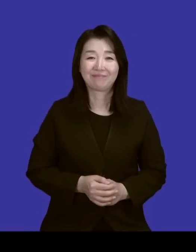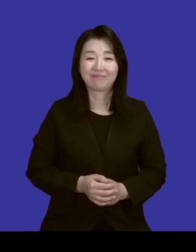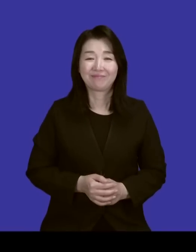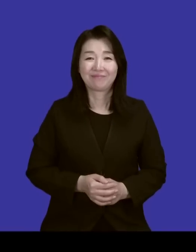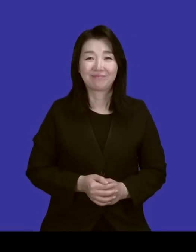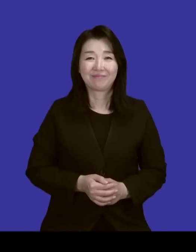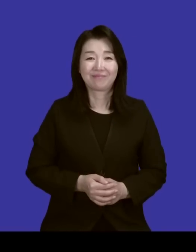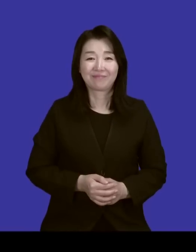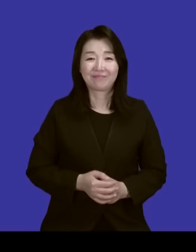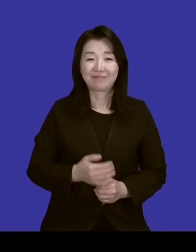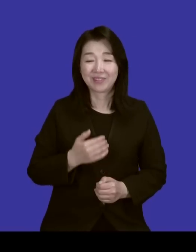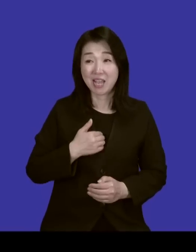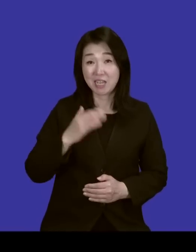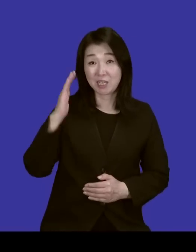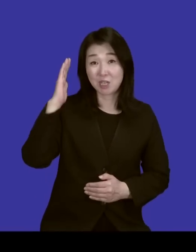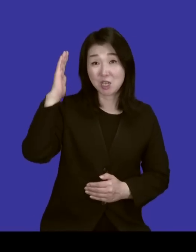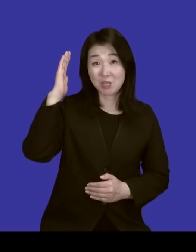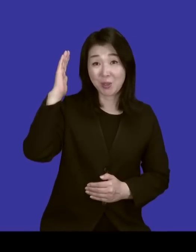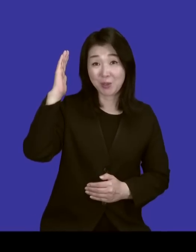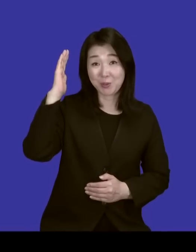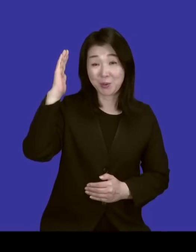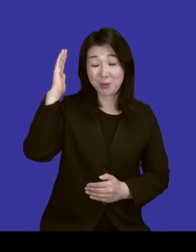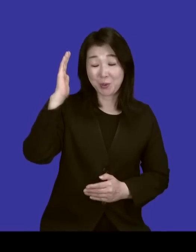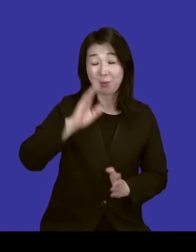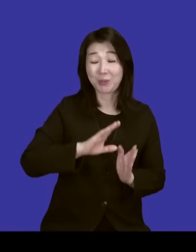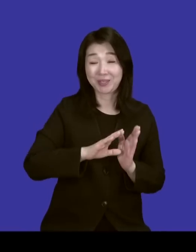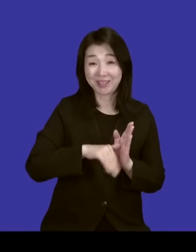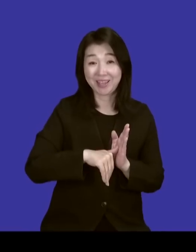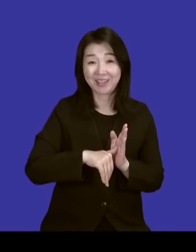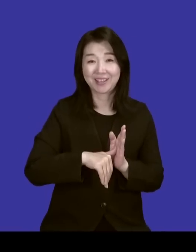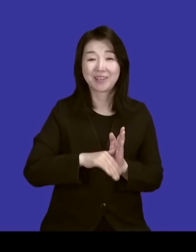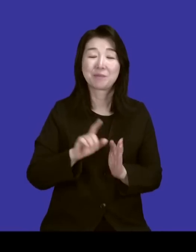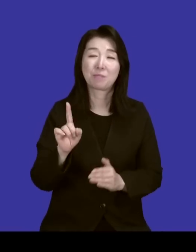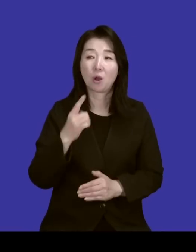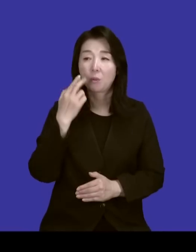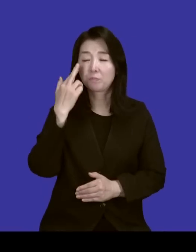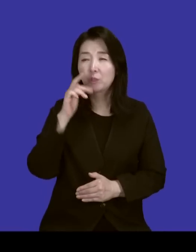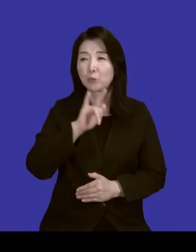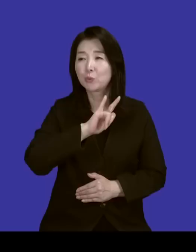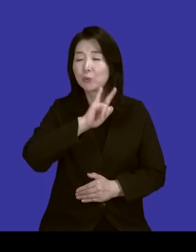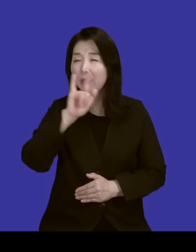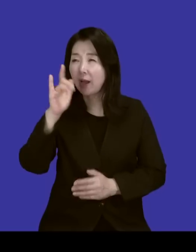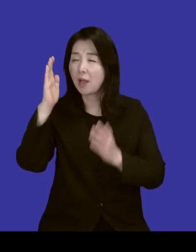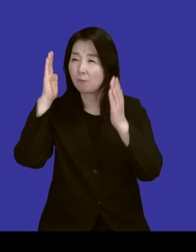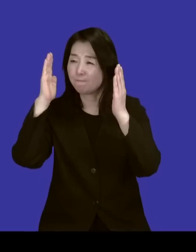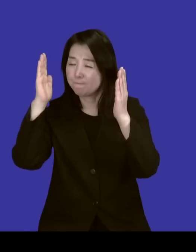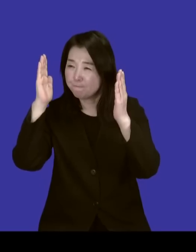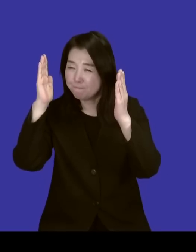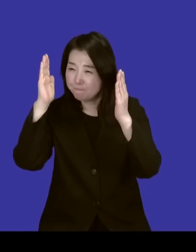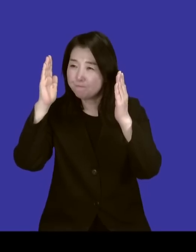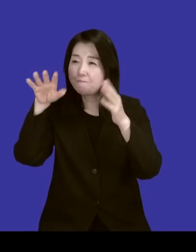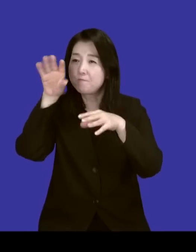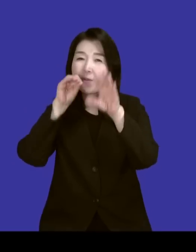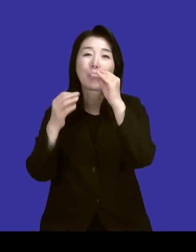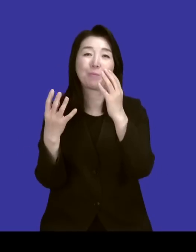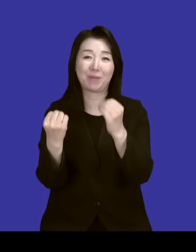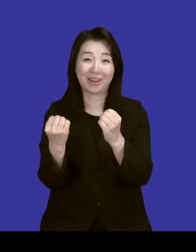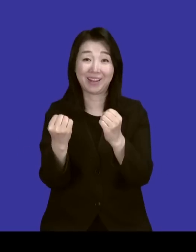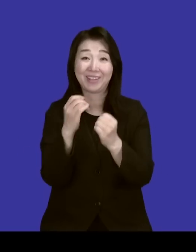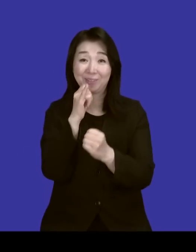제가 제 설교에 제가 물론 이것은 미국 가서 제가 신학을 하면서 많이 배운 영향이기도 네네.